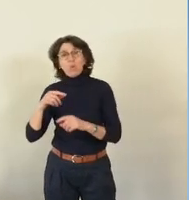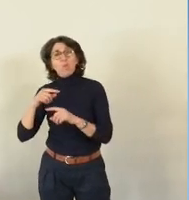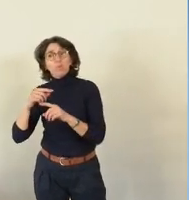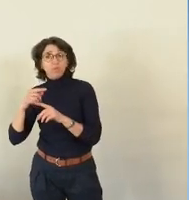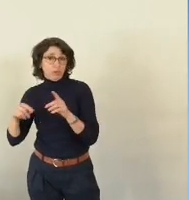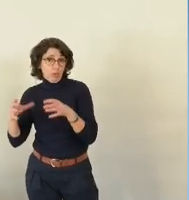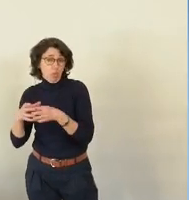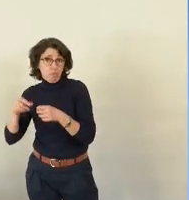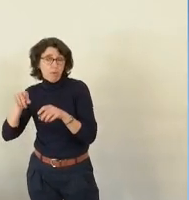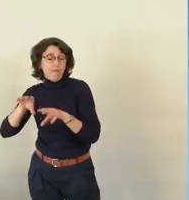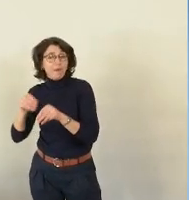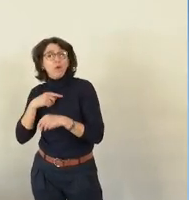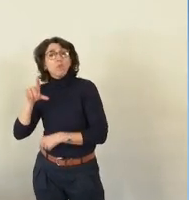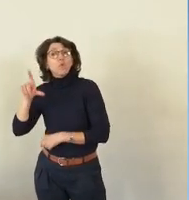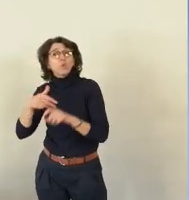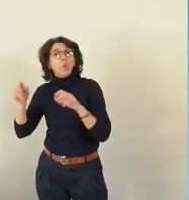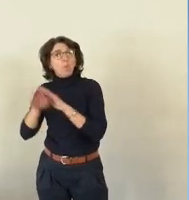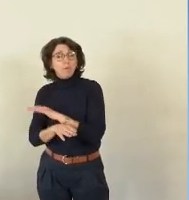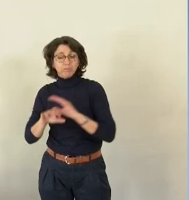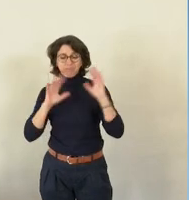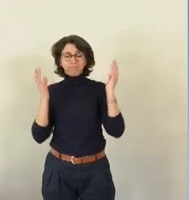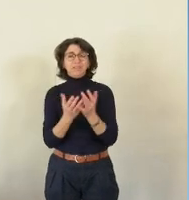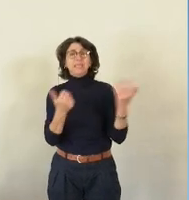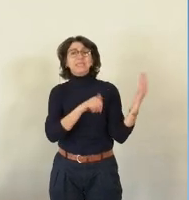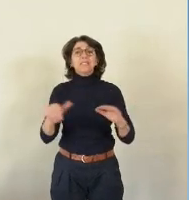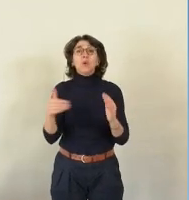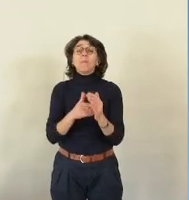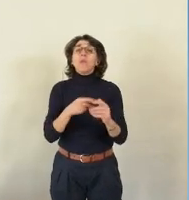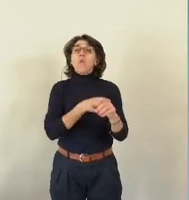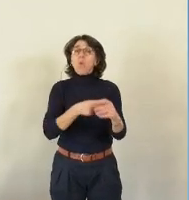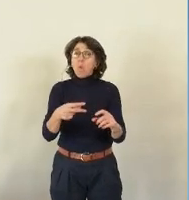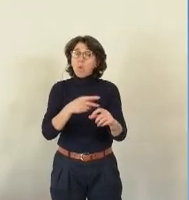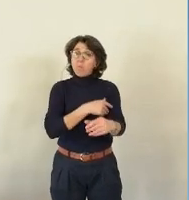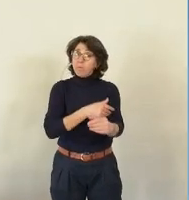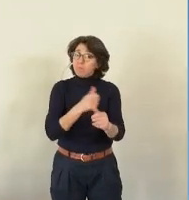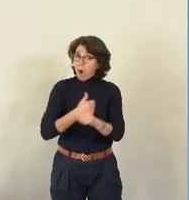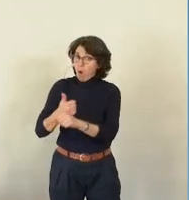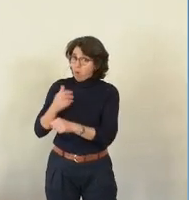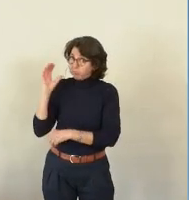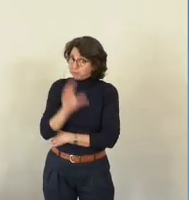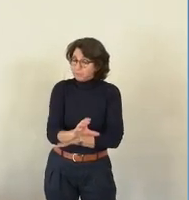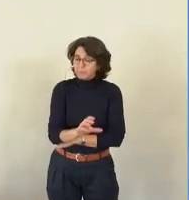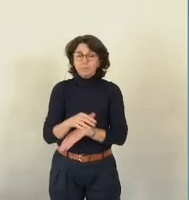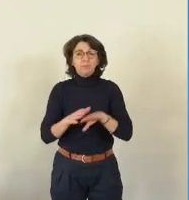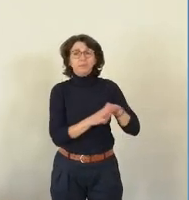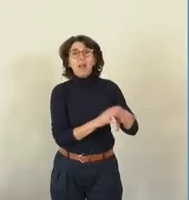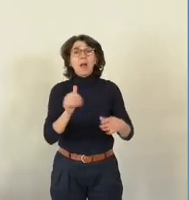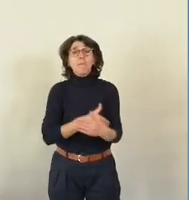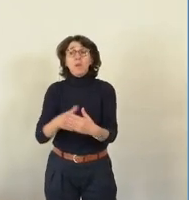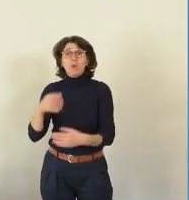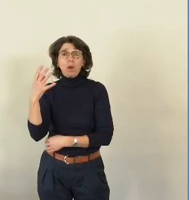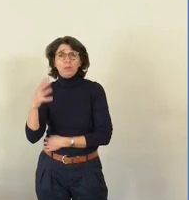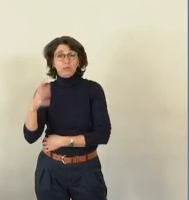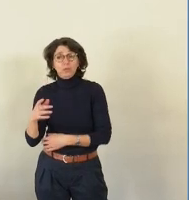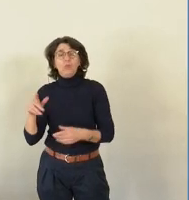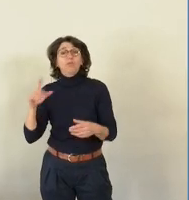abondement du budget pour un montant de 600000 € par an 1004 sera également mobilisé en soutien à l'initiative locale de la